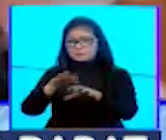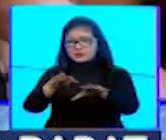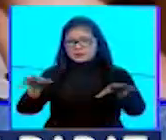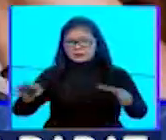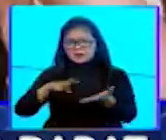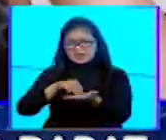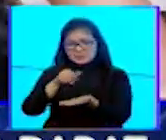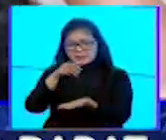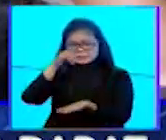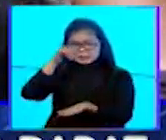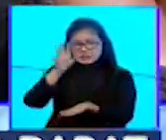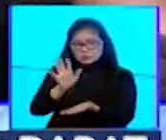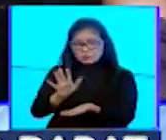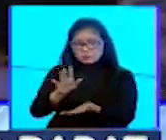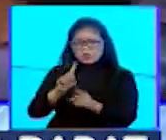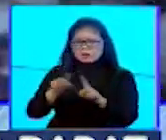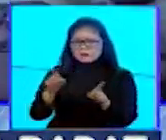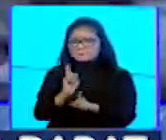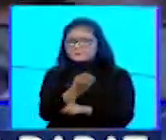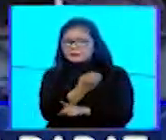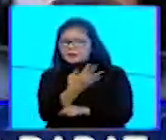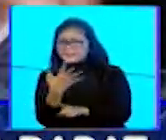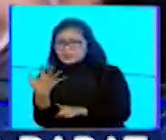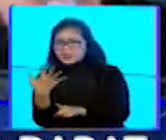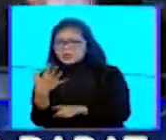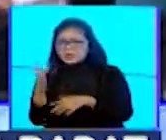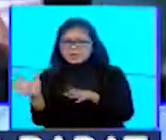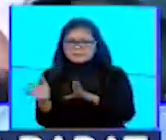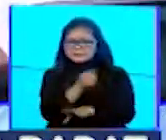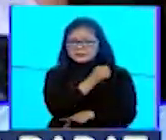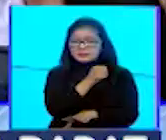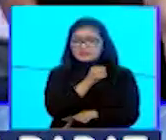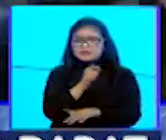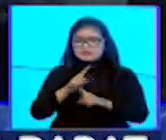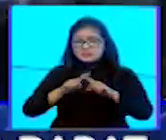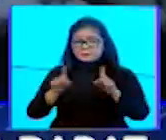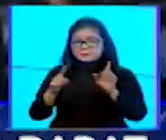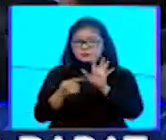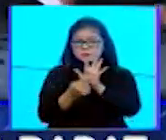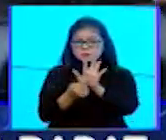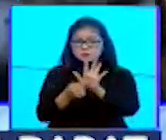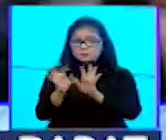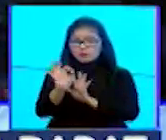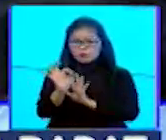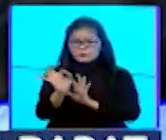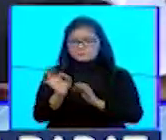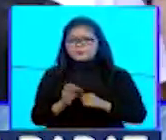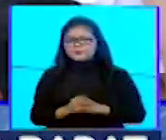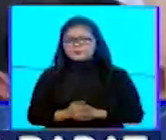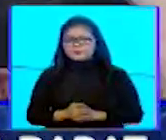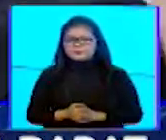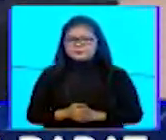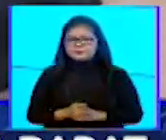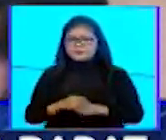yang diamankan, ada beberapa barang bukti lain yang disita tetapi belum dapat dibeberkan secara detail oleh pihak kepolisian. Pemeriksaan